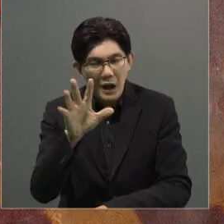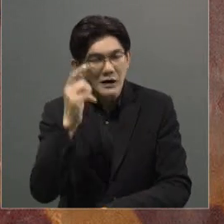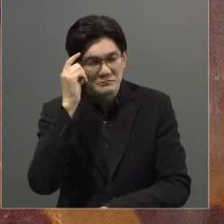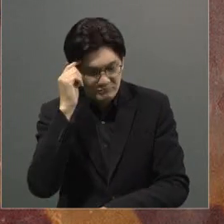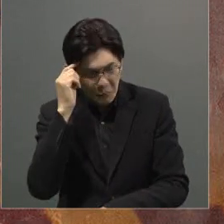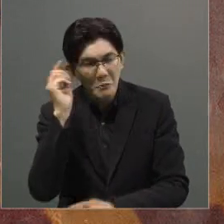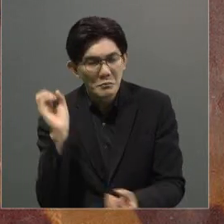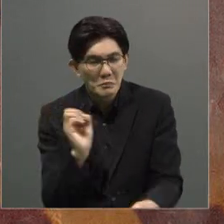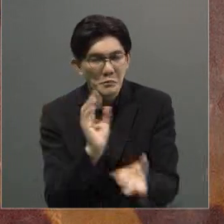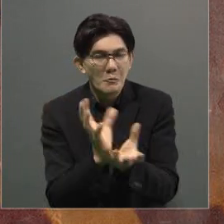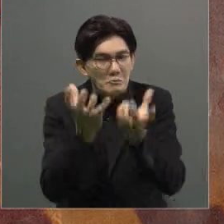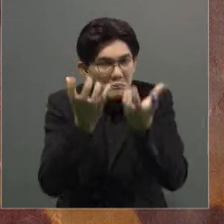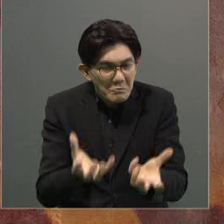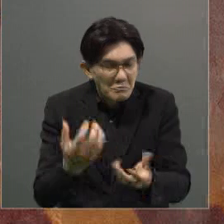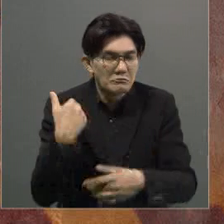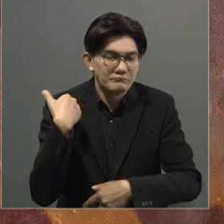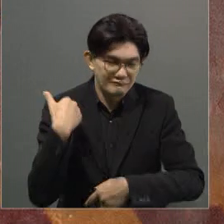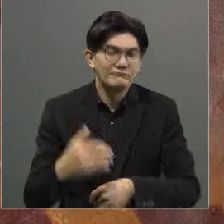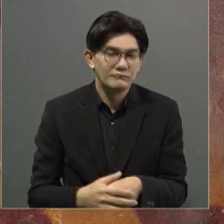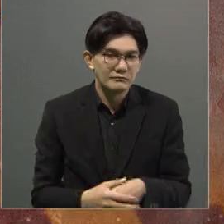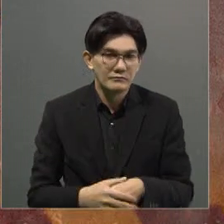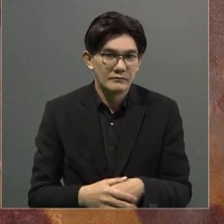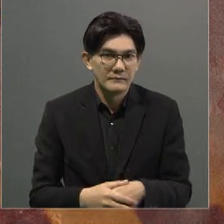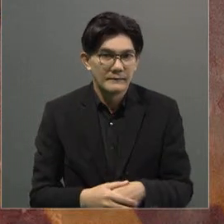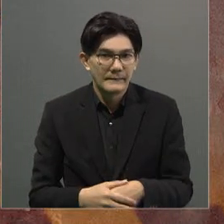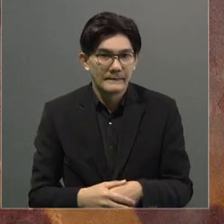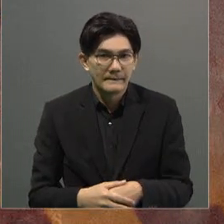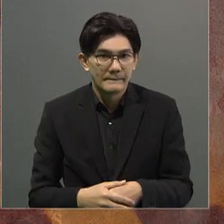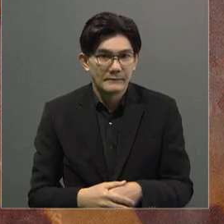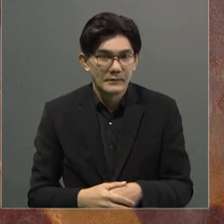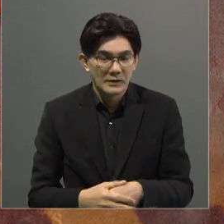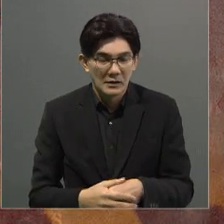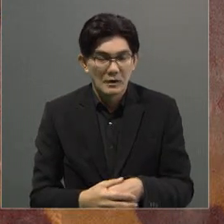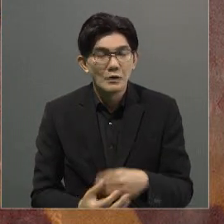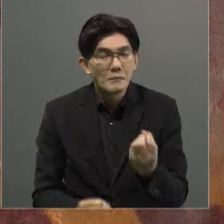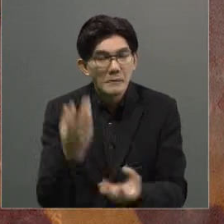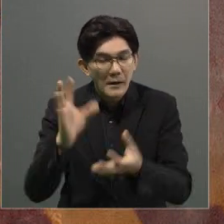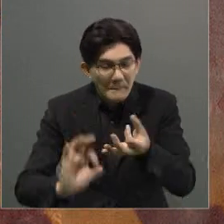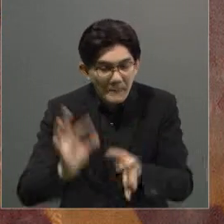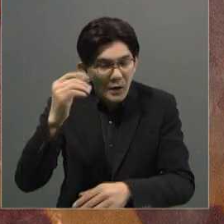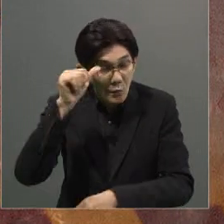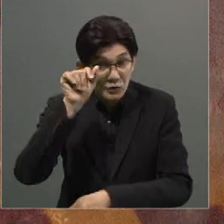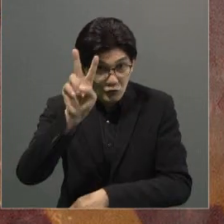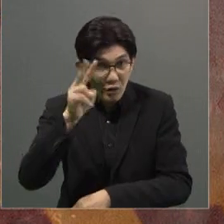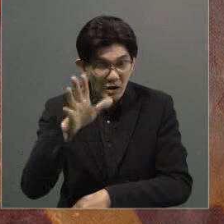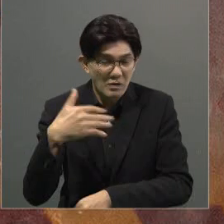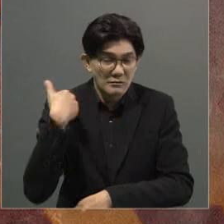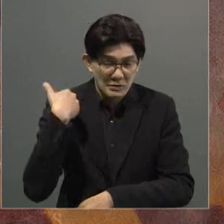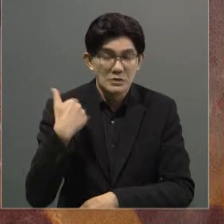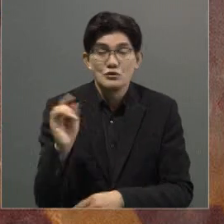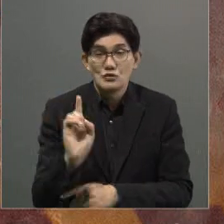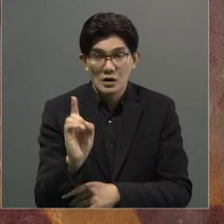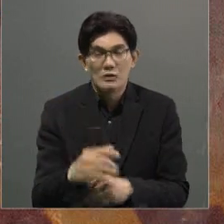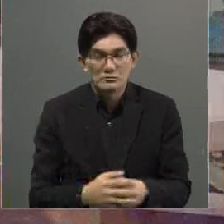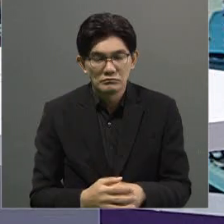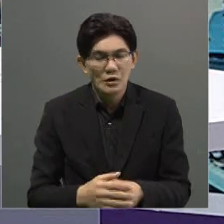เหลือใช่เออจุดความร้อนเยอะขนาดนี้ค่ะแล้วก็เรื่องของสถานการณ์ไฟป่าต่างๆ 2วันมาแล้วบางจุดก็